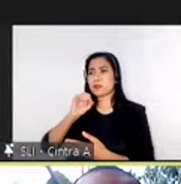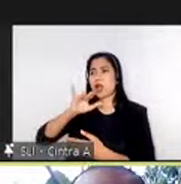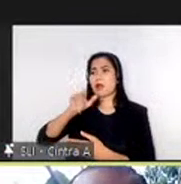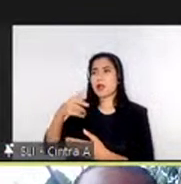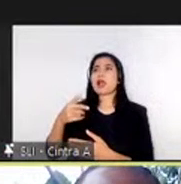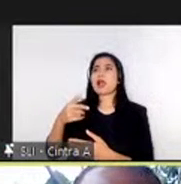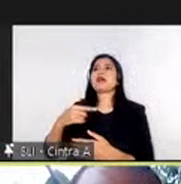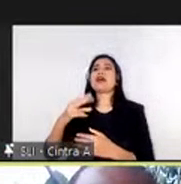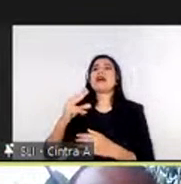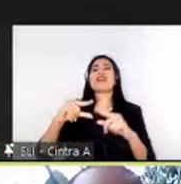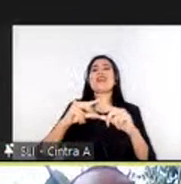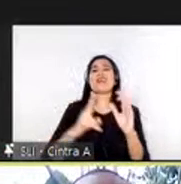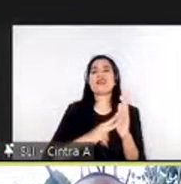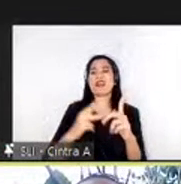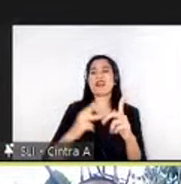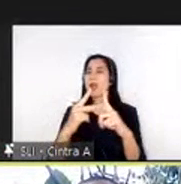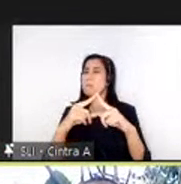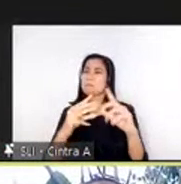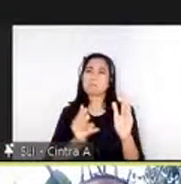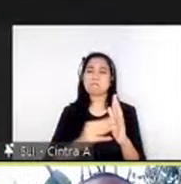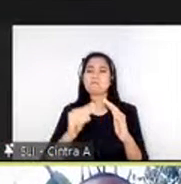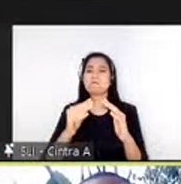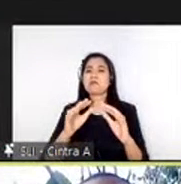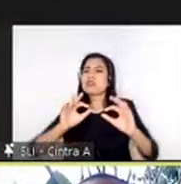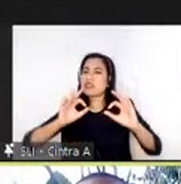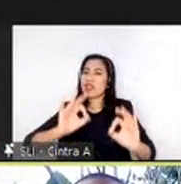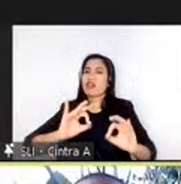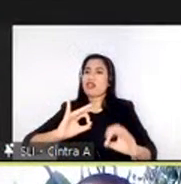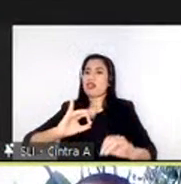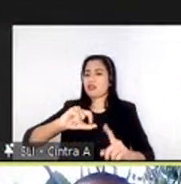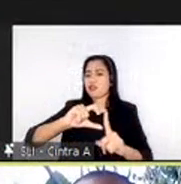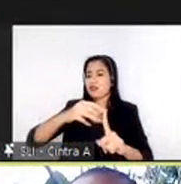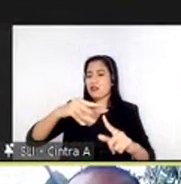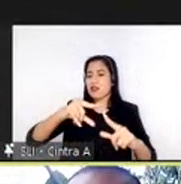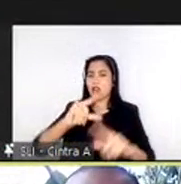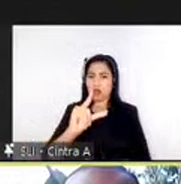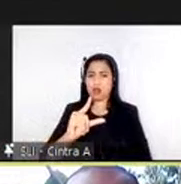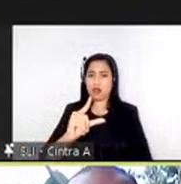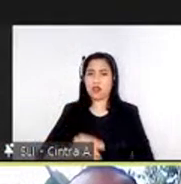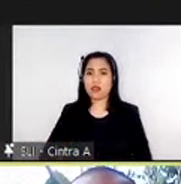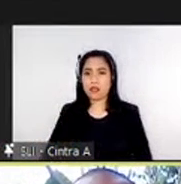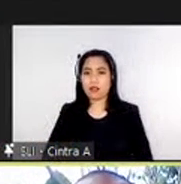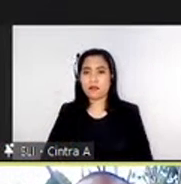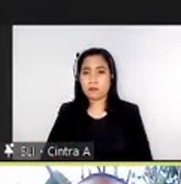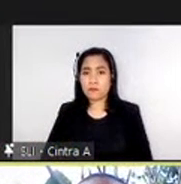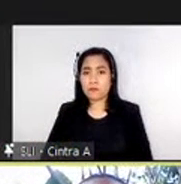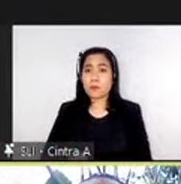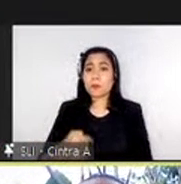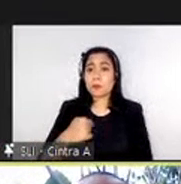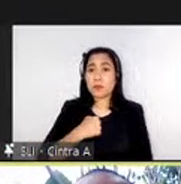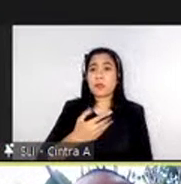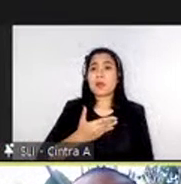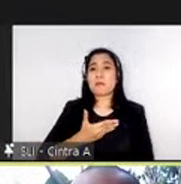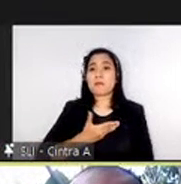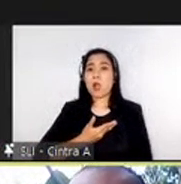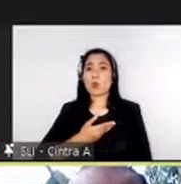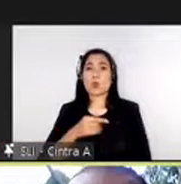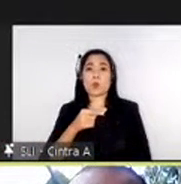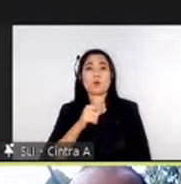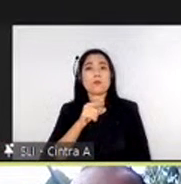ideal gitu nah saya saya akan membawa ee semuanya Nya kepada apa yang sudah ada di dalam